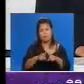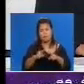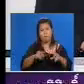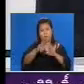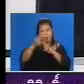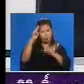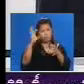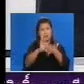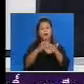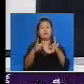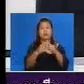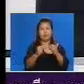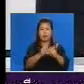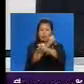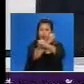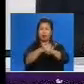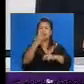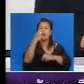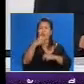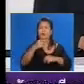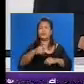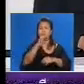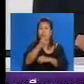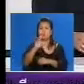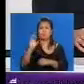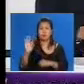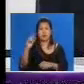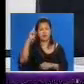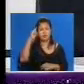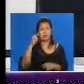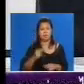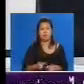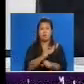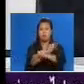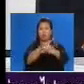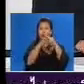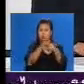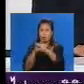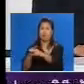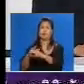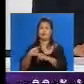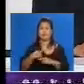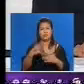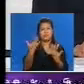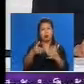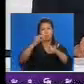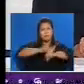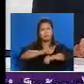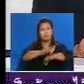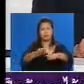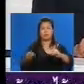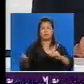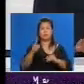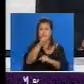ความรเกวกับเรานเรื่องของการป้องกันให้วจให่สายพใหม่ 2,009เปนอยดเลยครั ก็ต้องปองคตวเองที่ว่ล สัพักหนมันกตม การระบาด